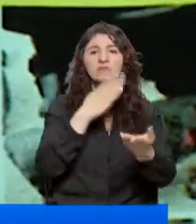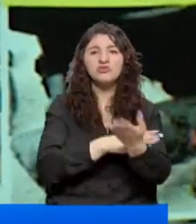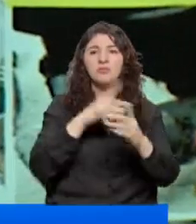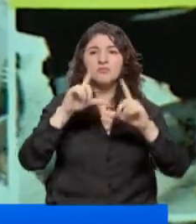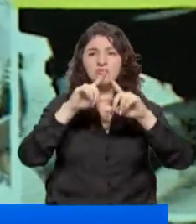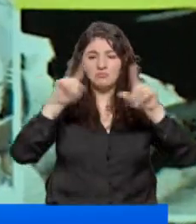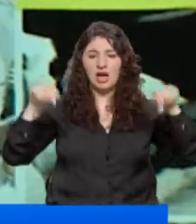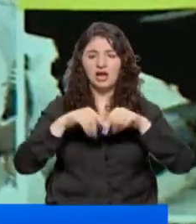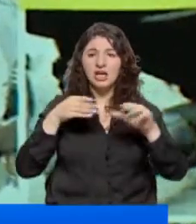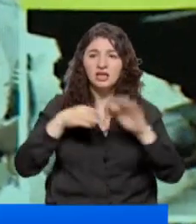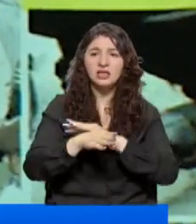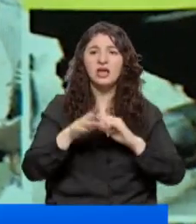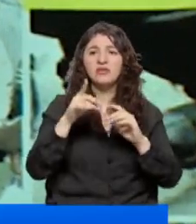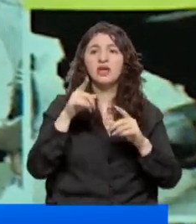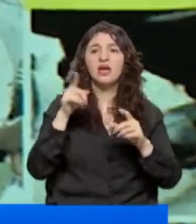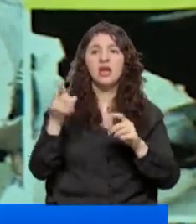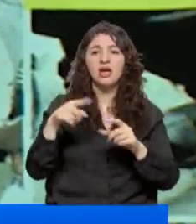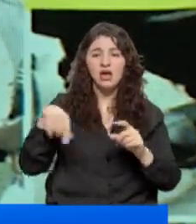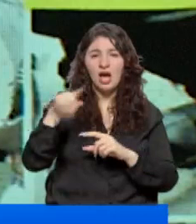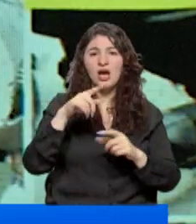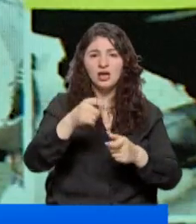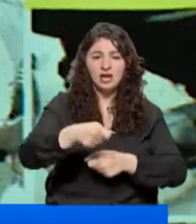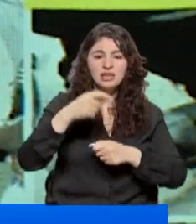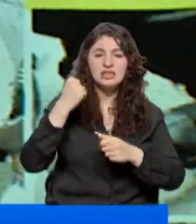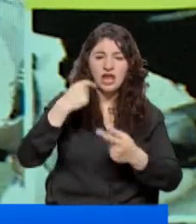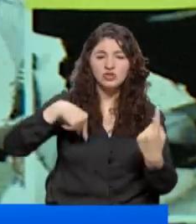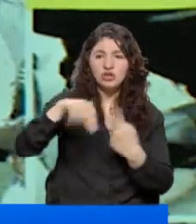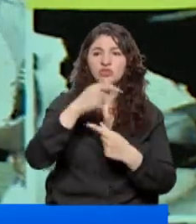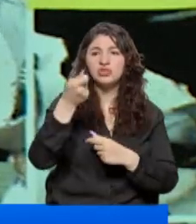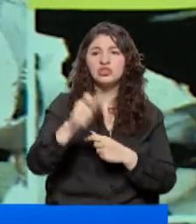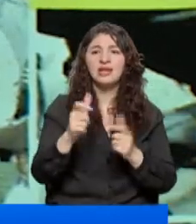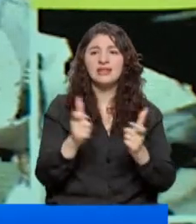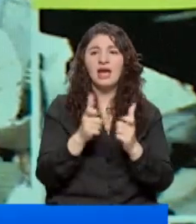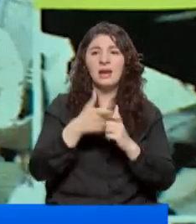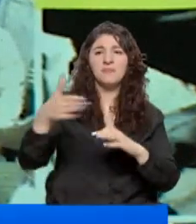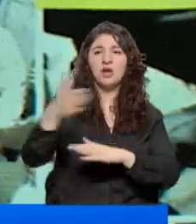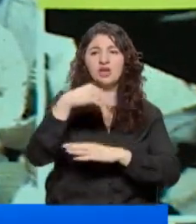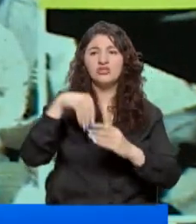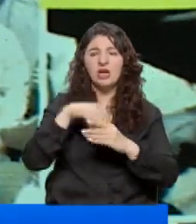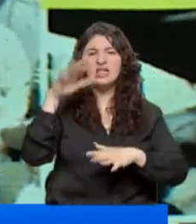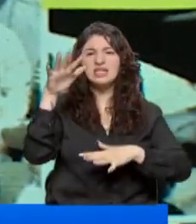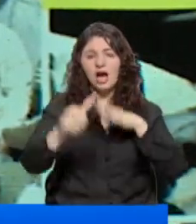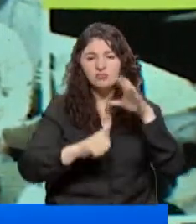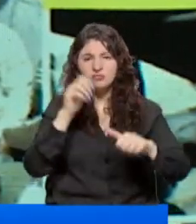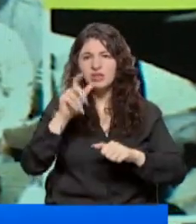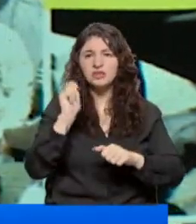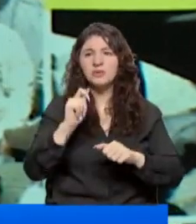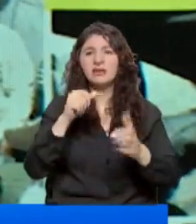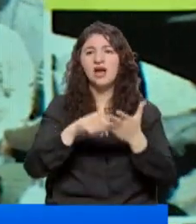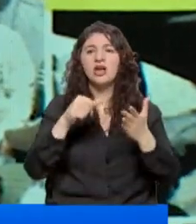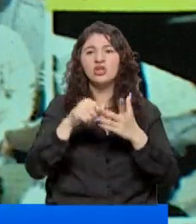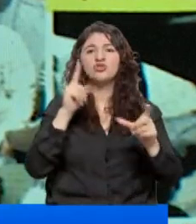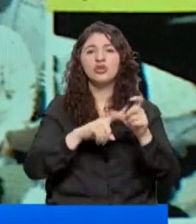pankartları ile giren çiçekçiler geri dönüşüm işçileri Derneği bayrağı altında kapitalizmi tarihin çöp